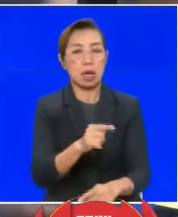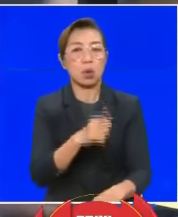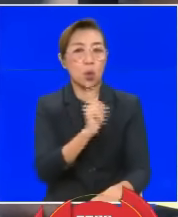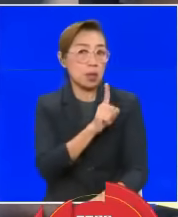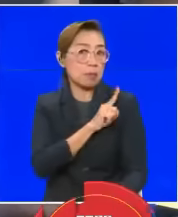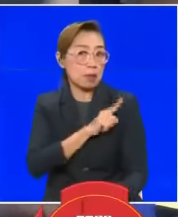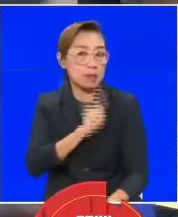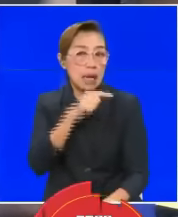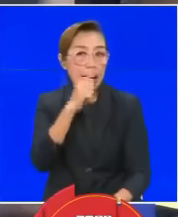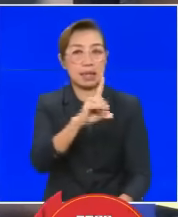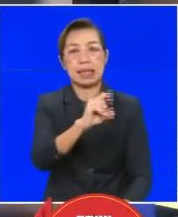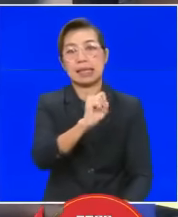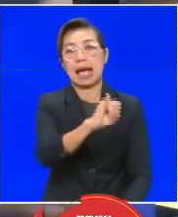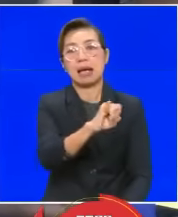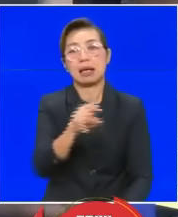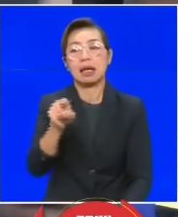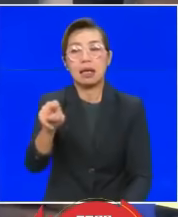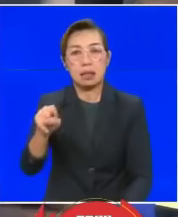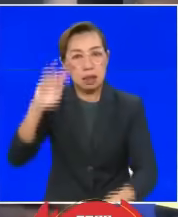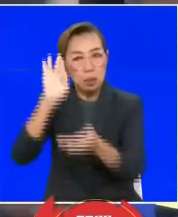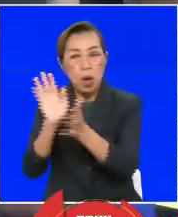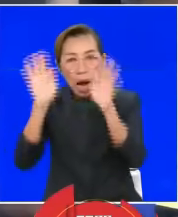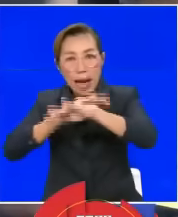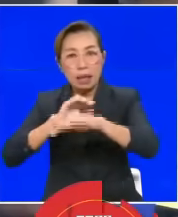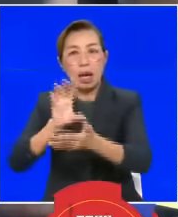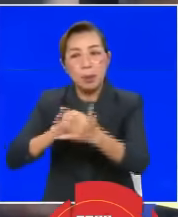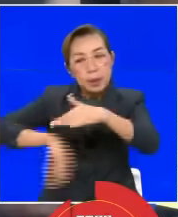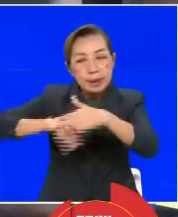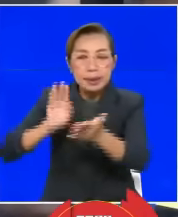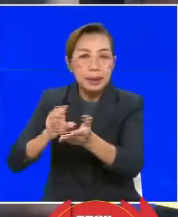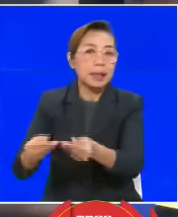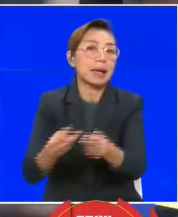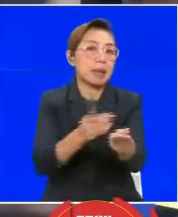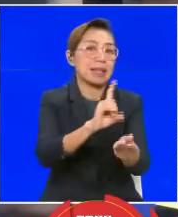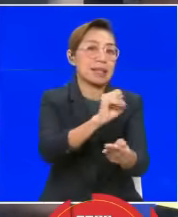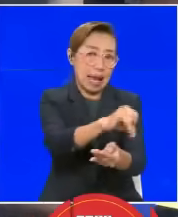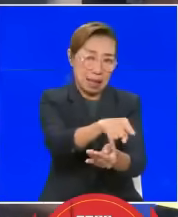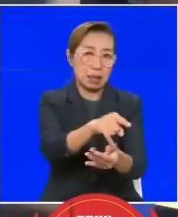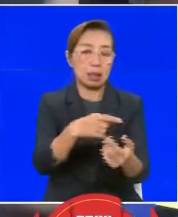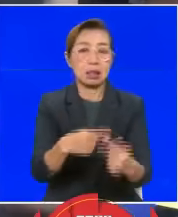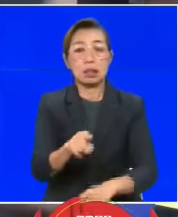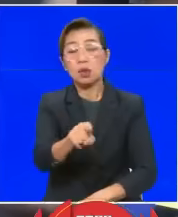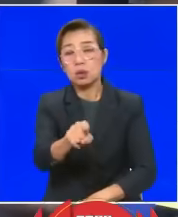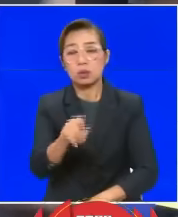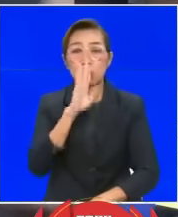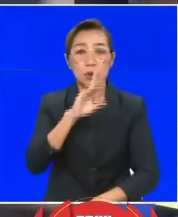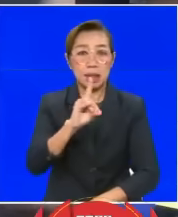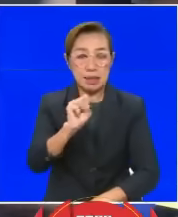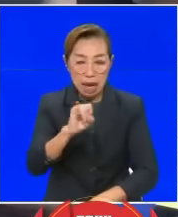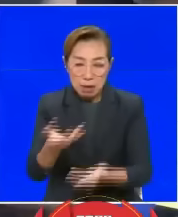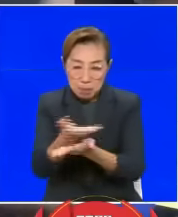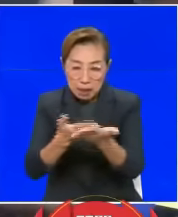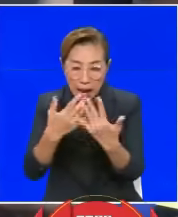DSIตรวจสอบนะครับว่าเอ่อเป็นการกระทำผิดของเจ้าหนที่รัฐ DSIก็ต้องส่งปปชแต่ถ้า